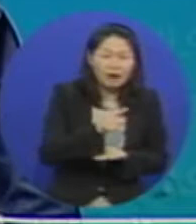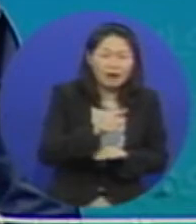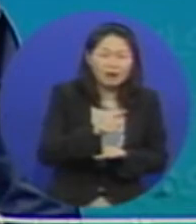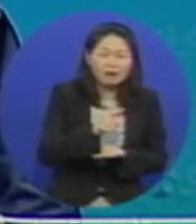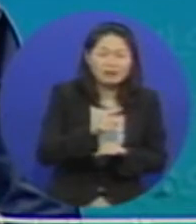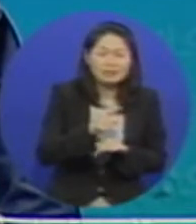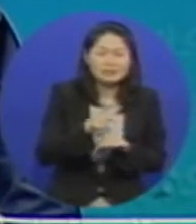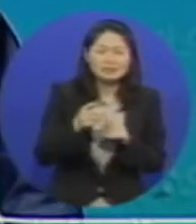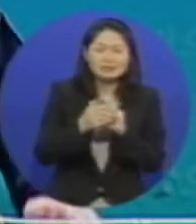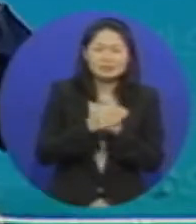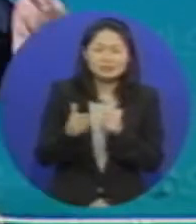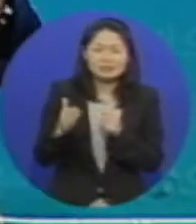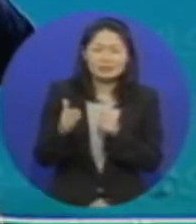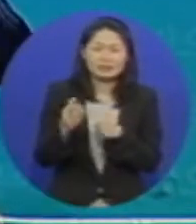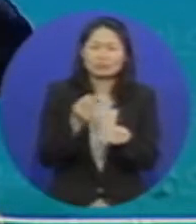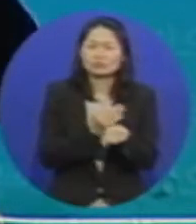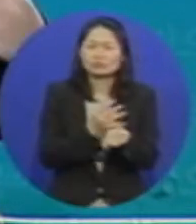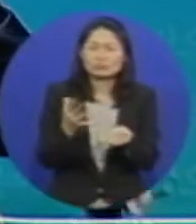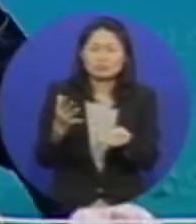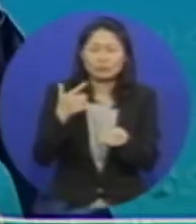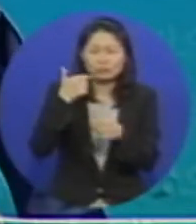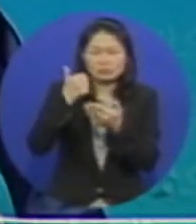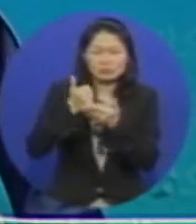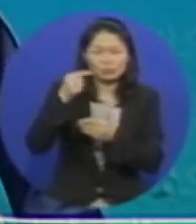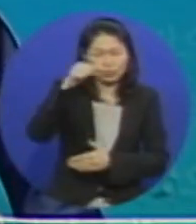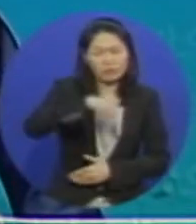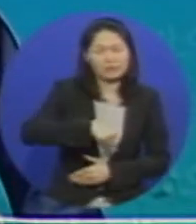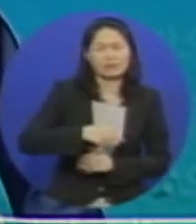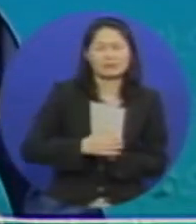그러길래 그제서야 나오셨어요